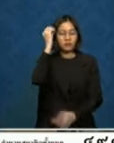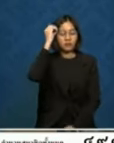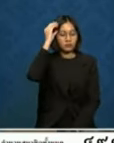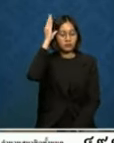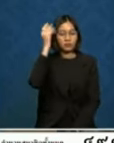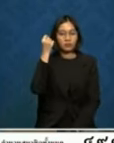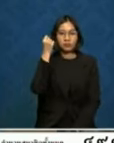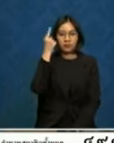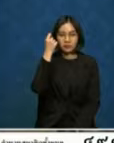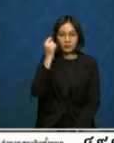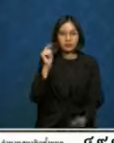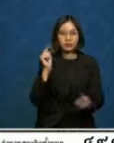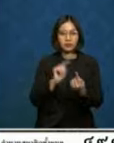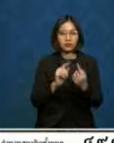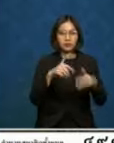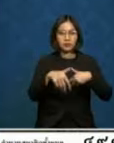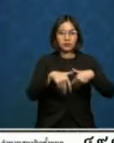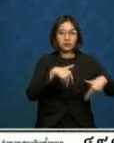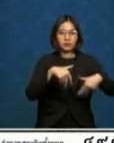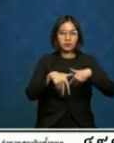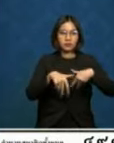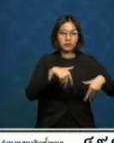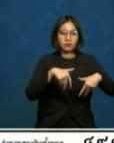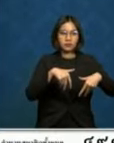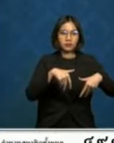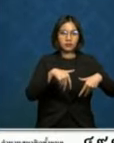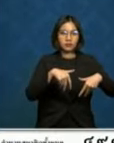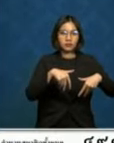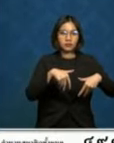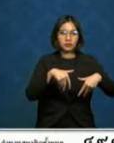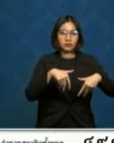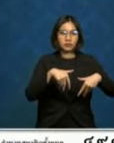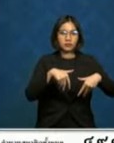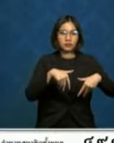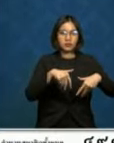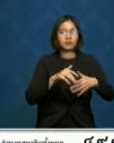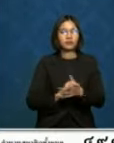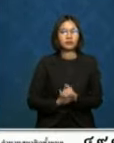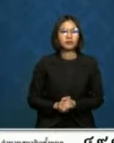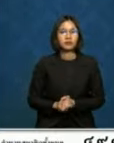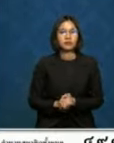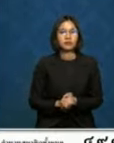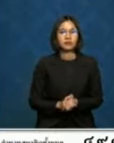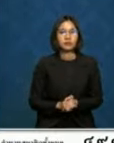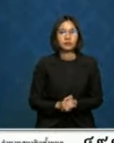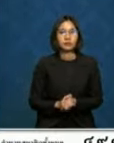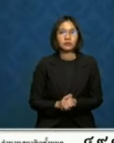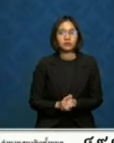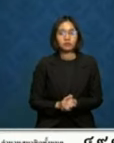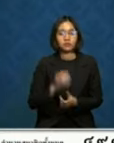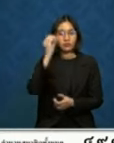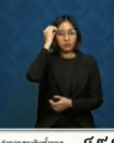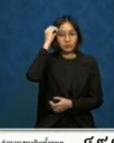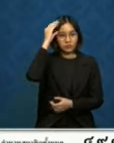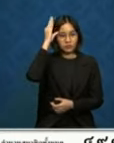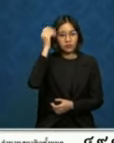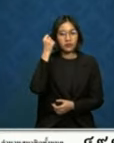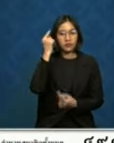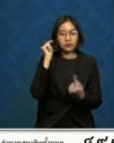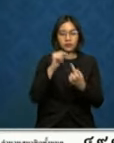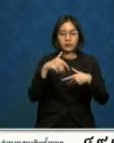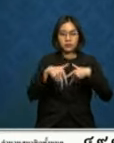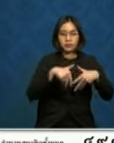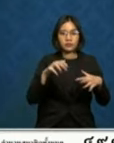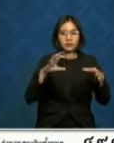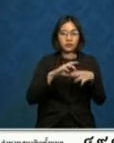ความเข้าใจให้กับประชาชนสไลด์ที่2เลยค่ะการเสริมสร้างความรู้ความเข้าใจให้กับประชาชนเ